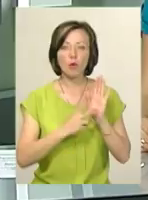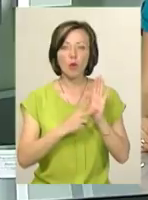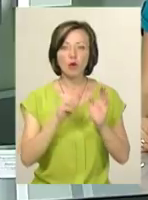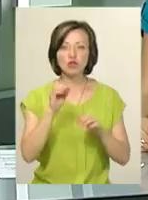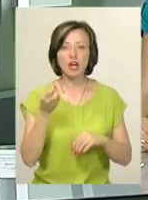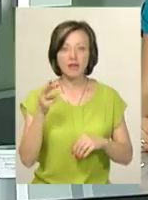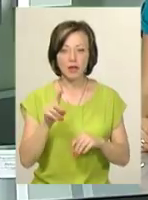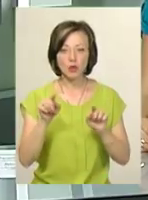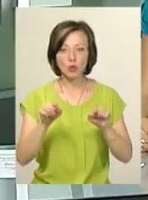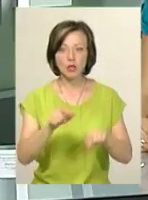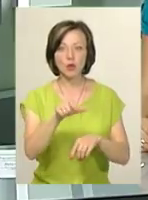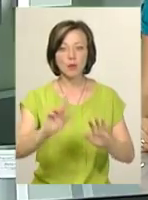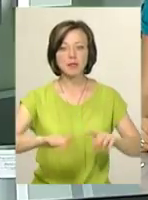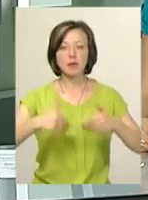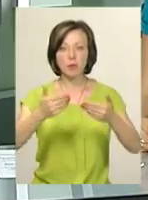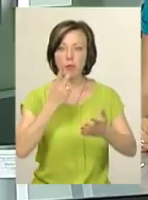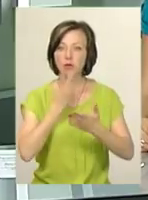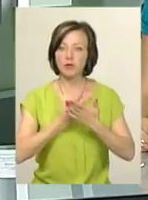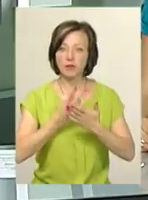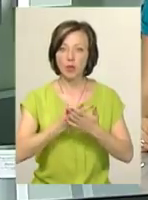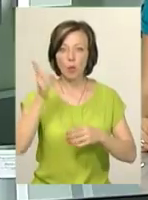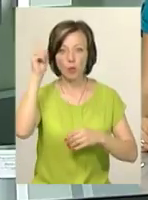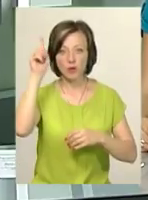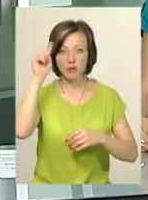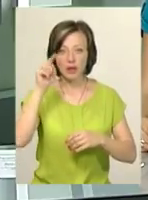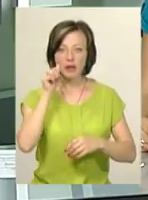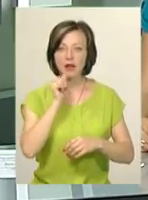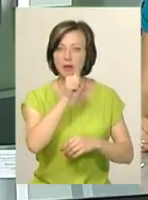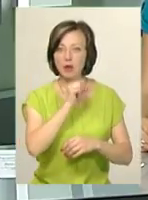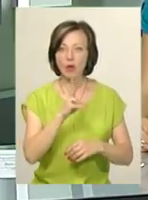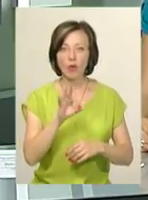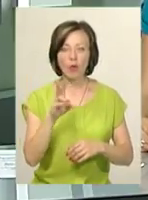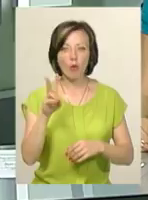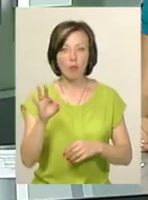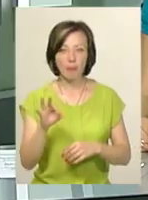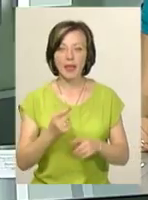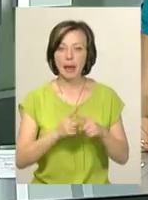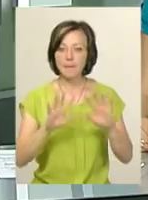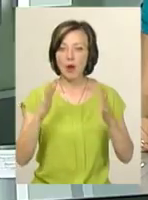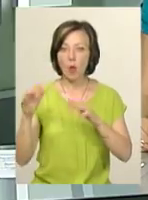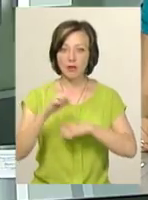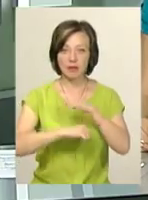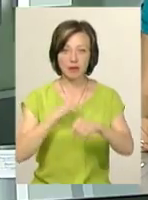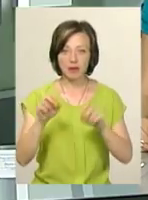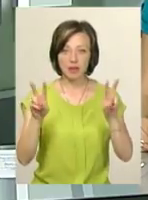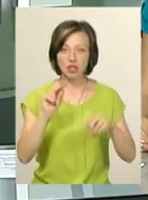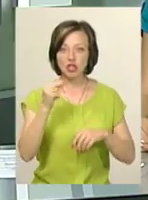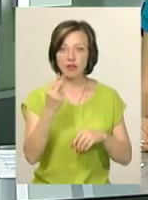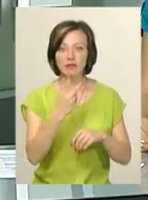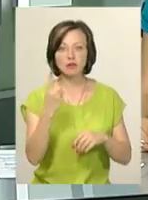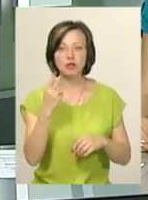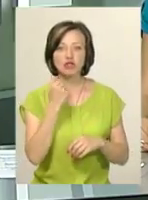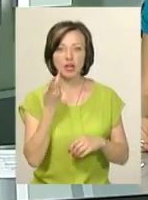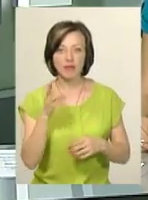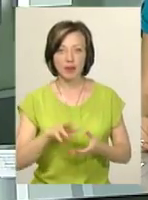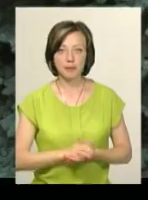червня. Тоді містянам запропонували переглянути мультфільм «Таємниця Коко». «Пригоди Паддінгтона 2» покажуть у четвер, 21